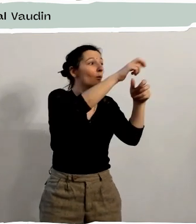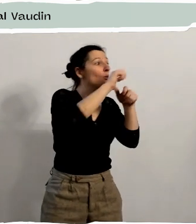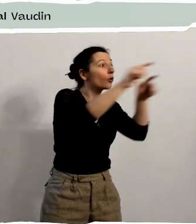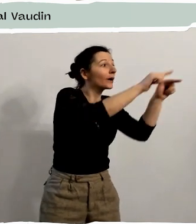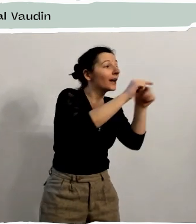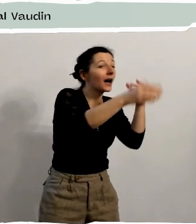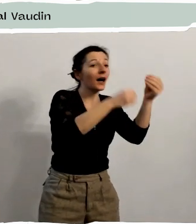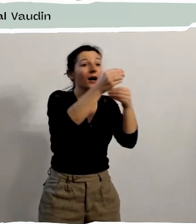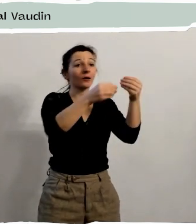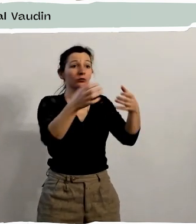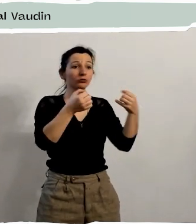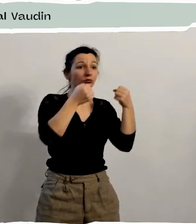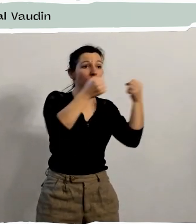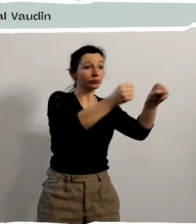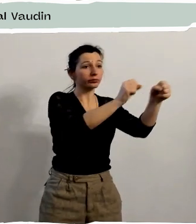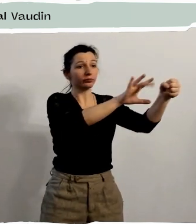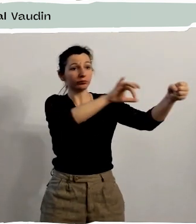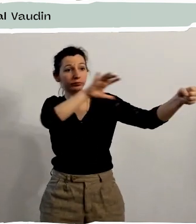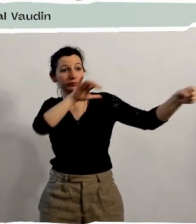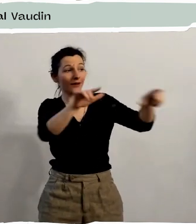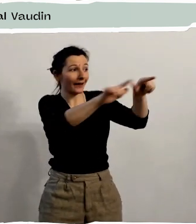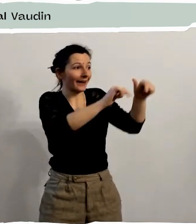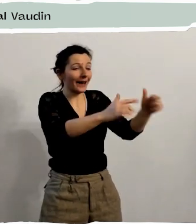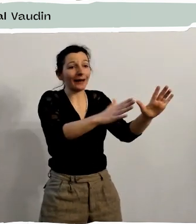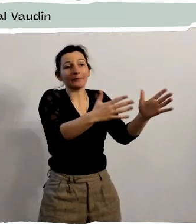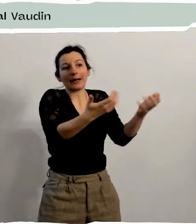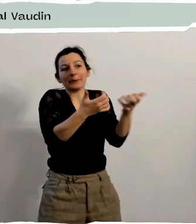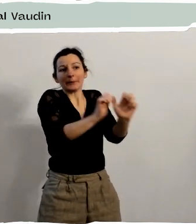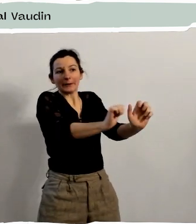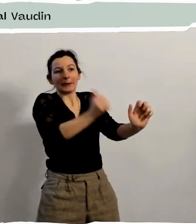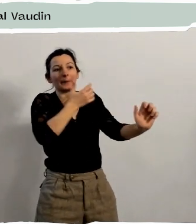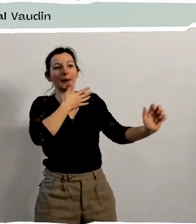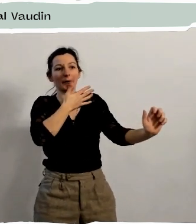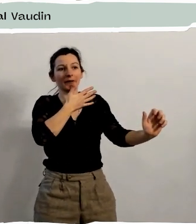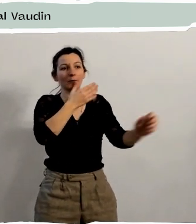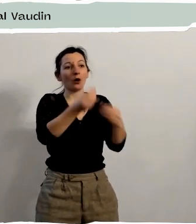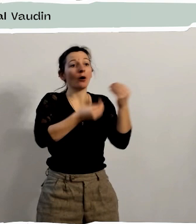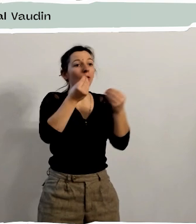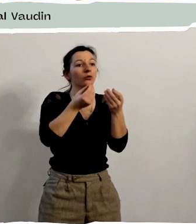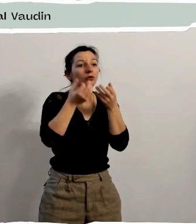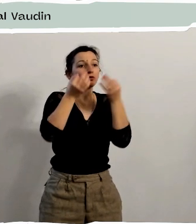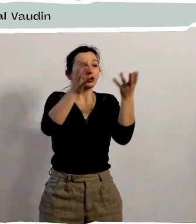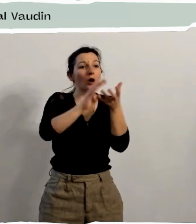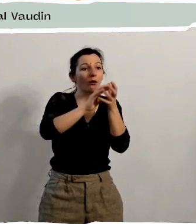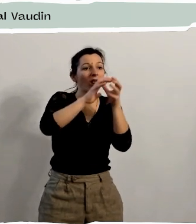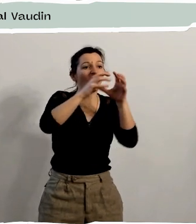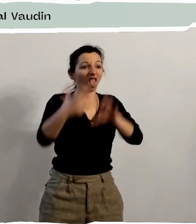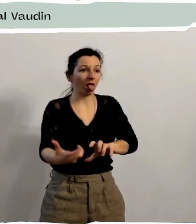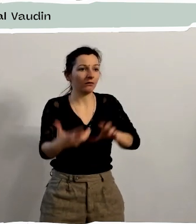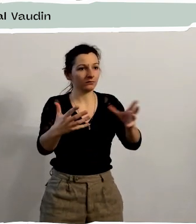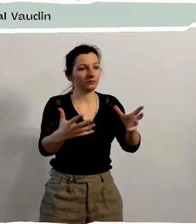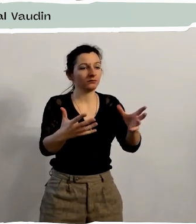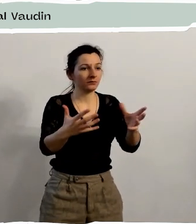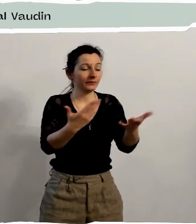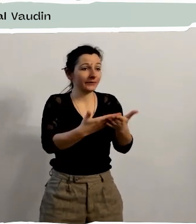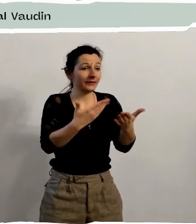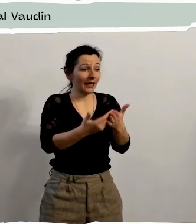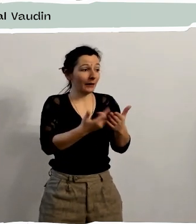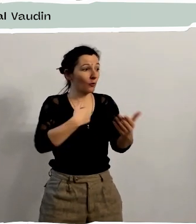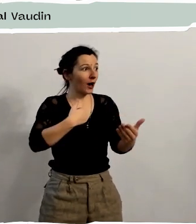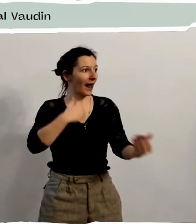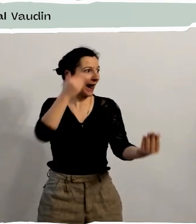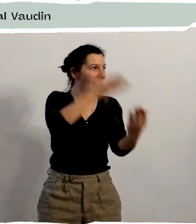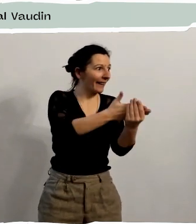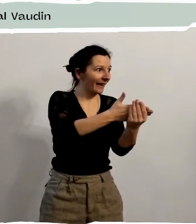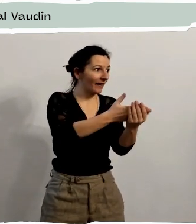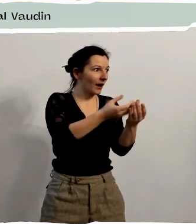soumis aux échappements de voitures. Le changement climatique, c'est quelque chose que l'on subit. On n'a aucun